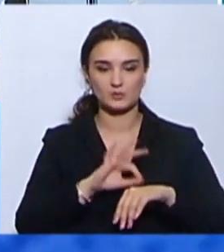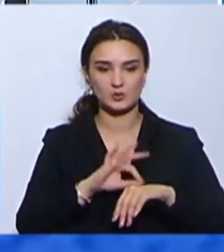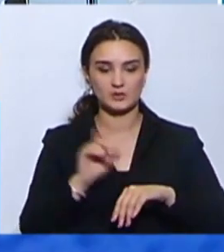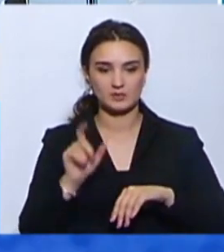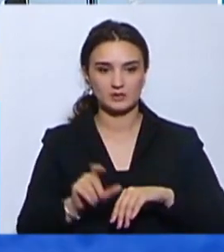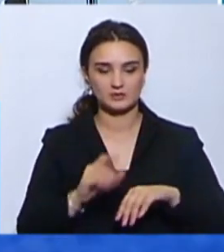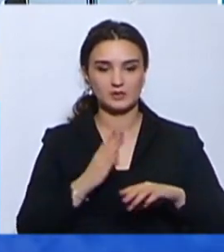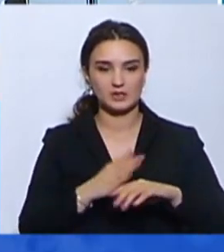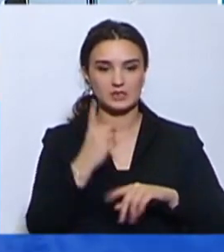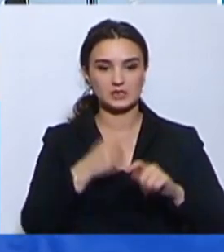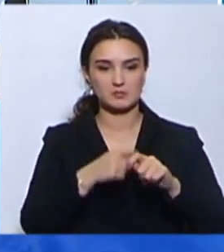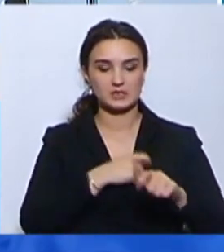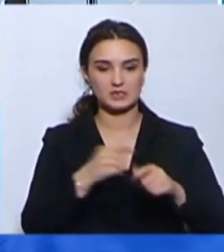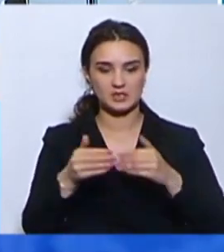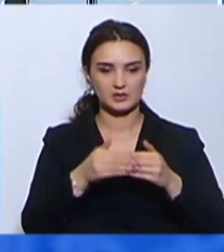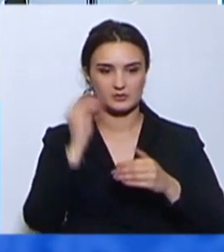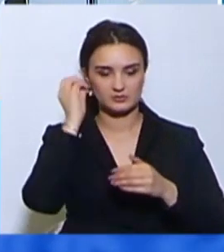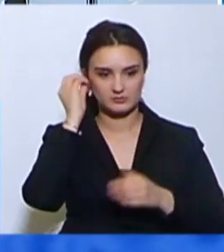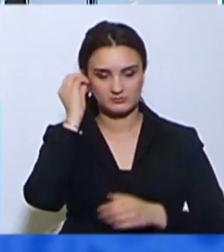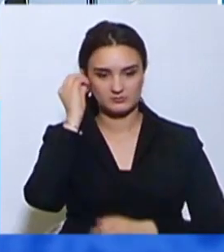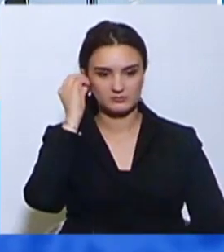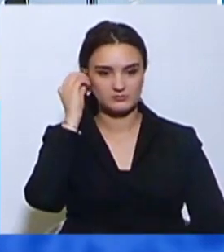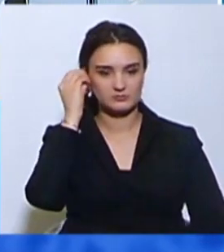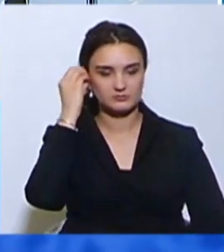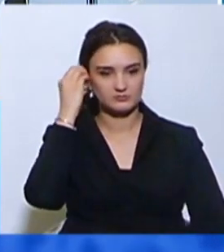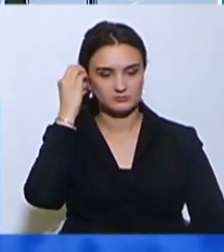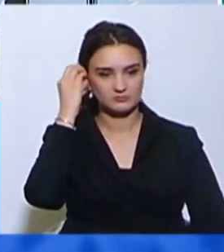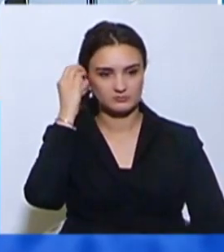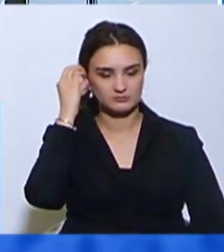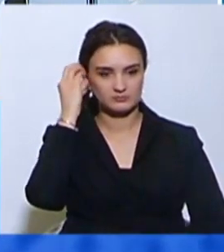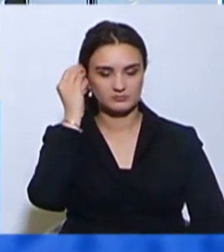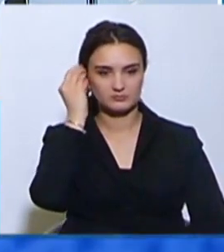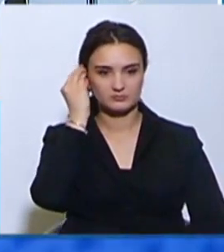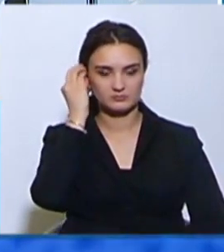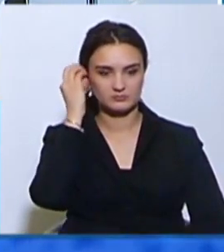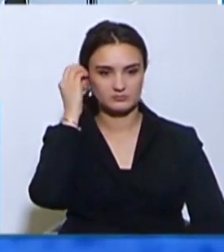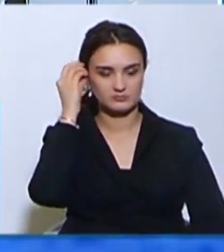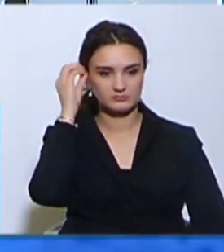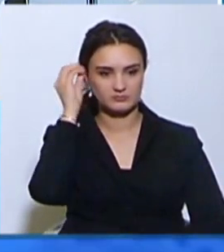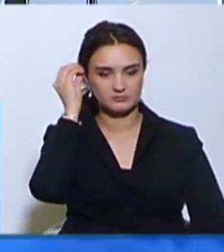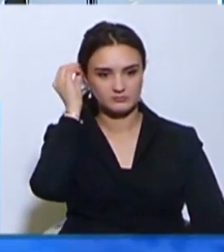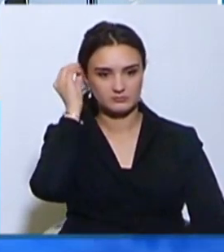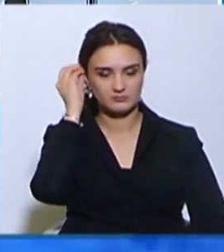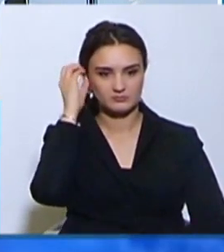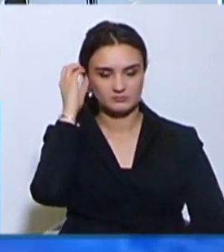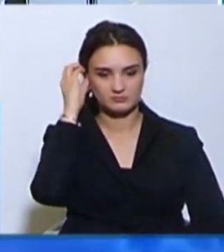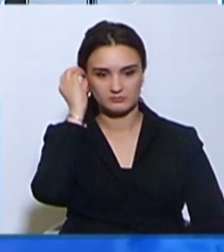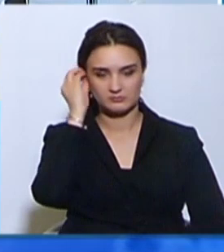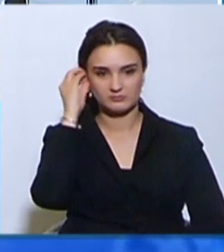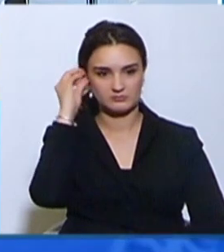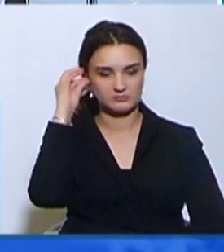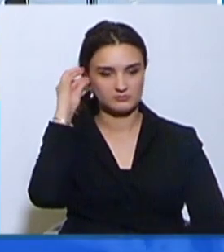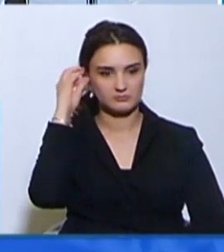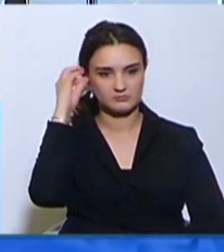ადამიანთან, არის 1 მეტრზე ახლოს, ან ხელი მოვკიდეთ რაიმე საგანს, რომელზეც არის დარჩენილი ეს ვირუსი